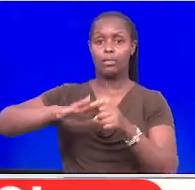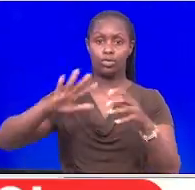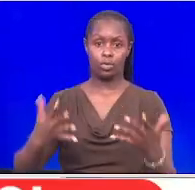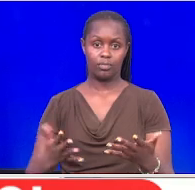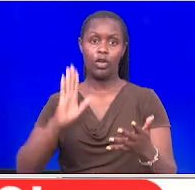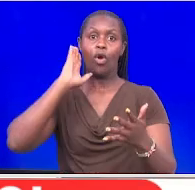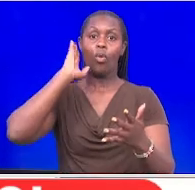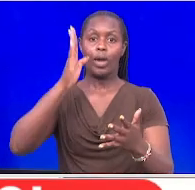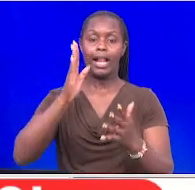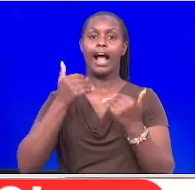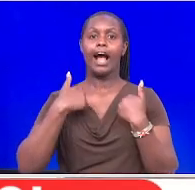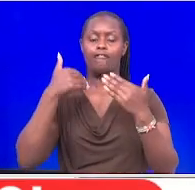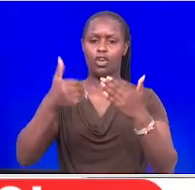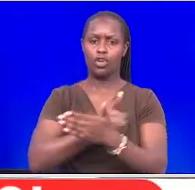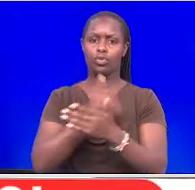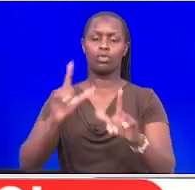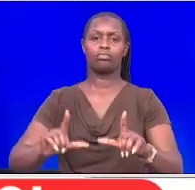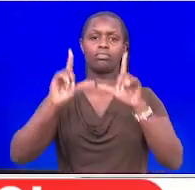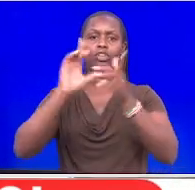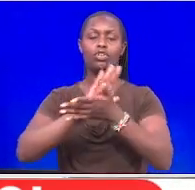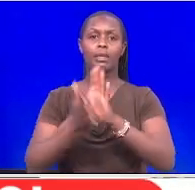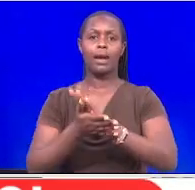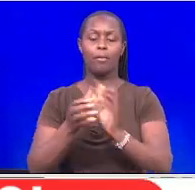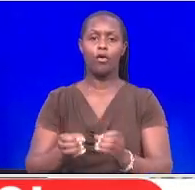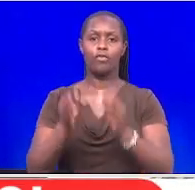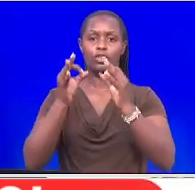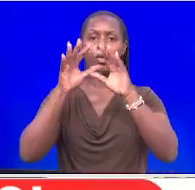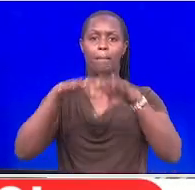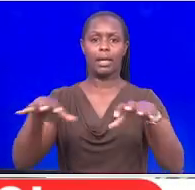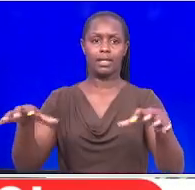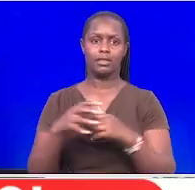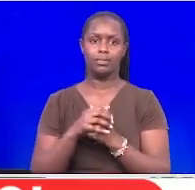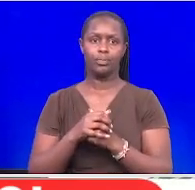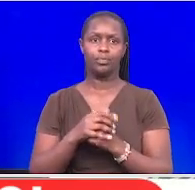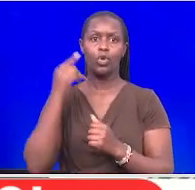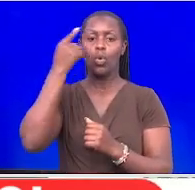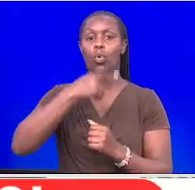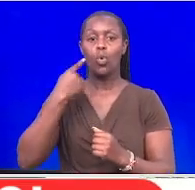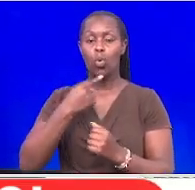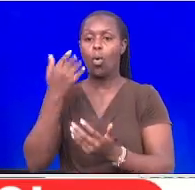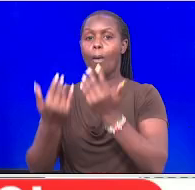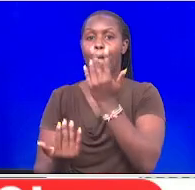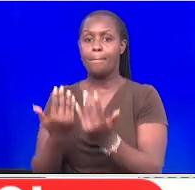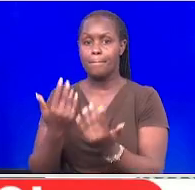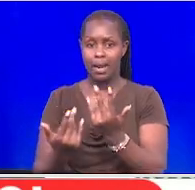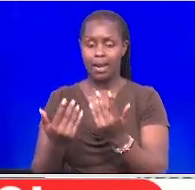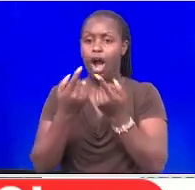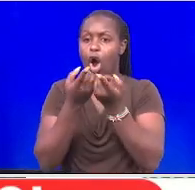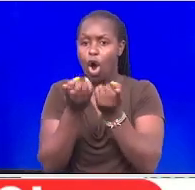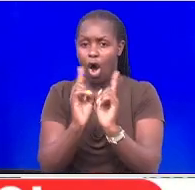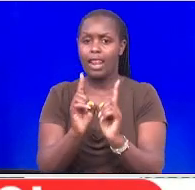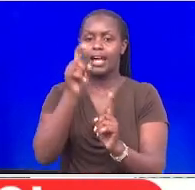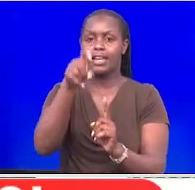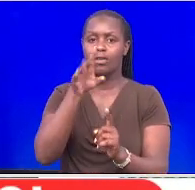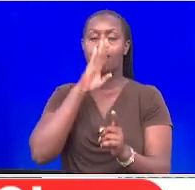deeds. Ndio hiyo kikwe soko kamili. Of which we are still waiting. Wale ambao wamesababisha hii moto au watu wote wachukuliwe